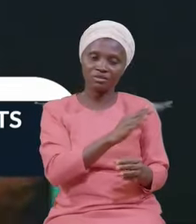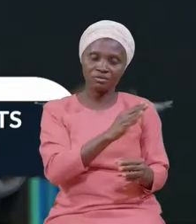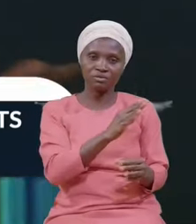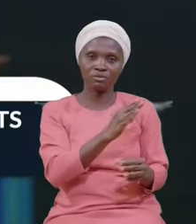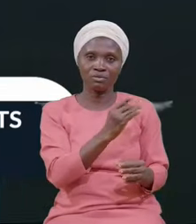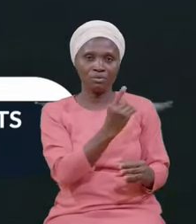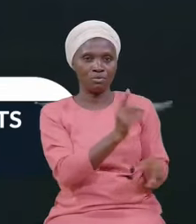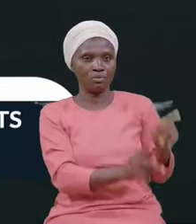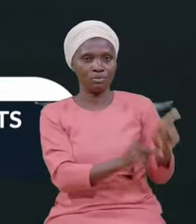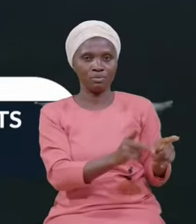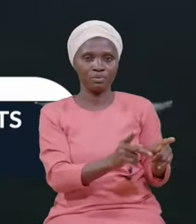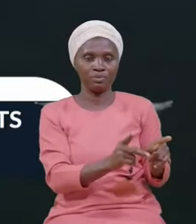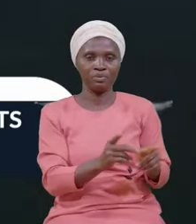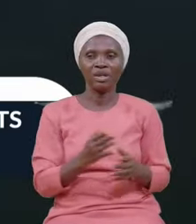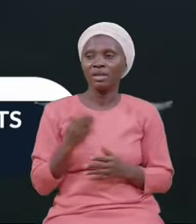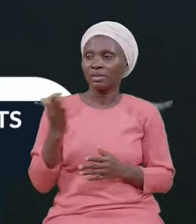a l'esprit